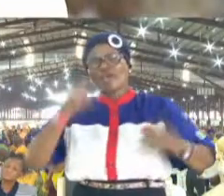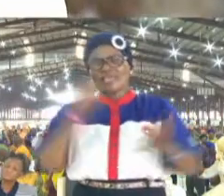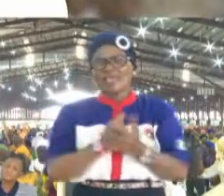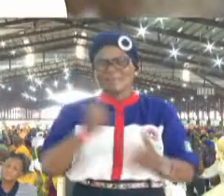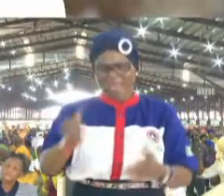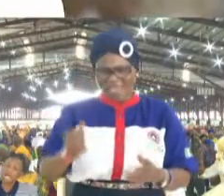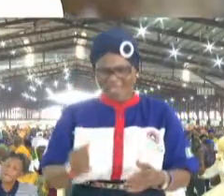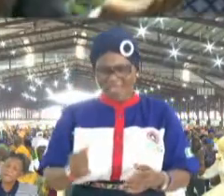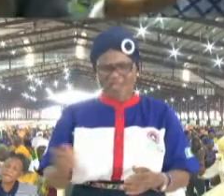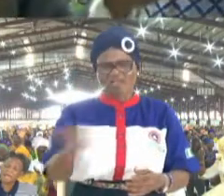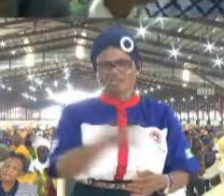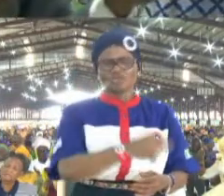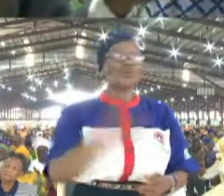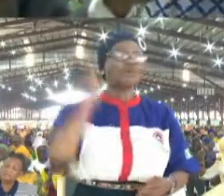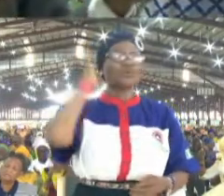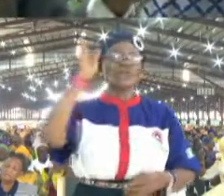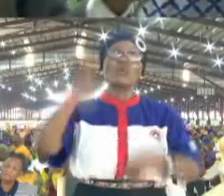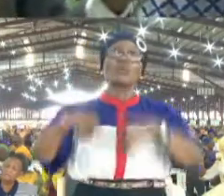Adélébáre,